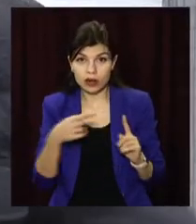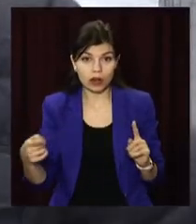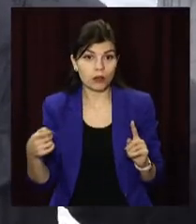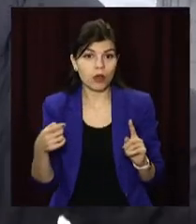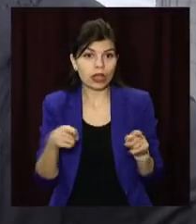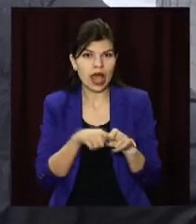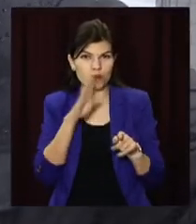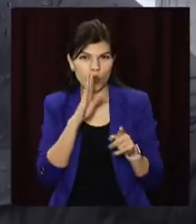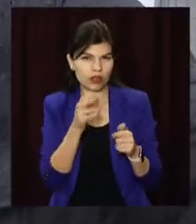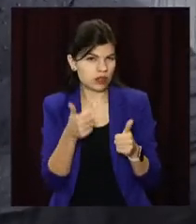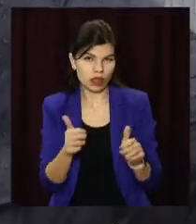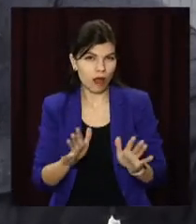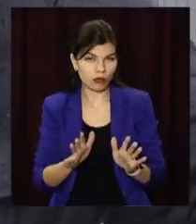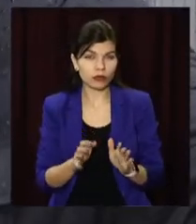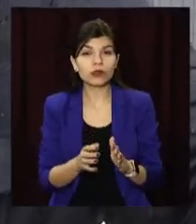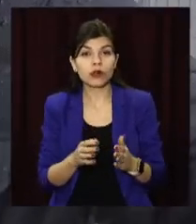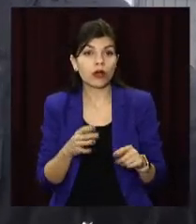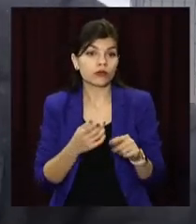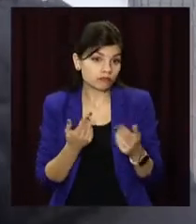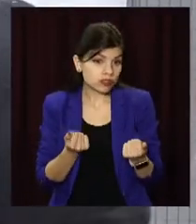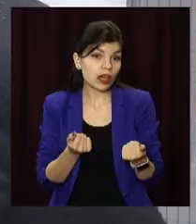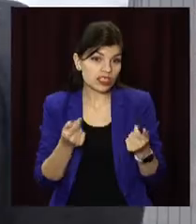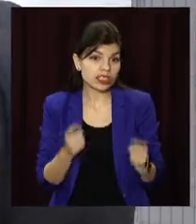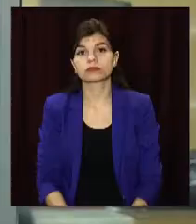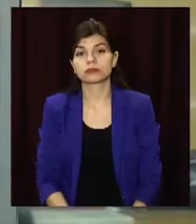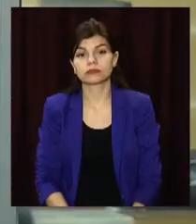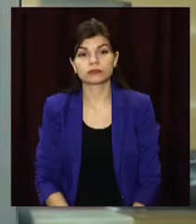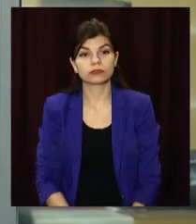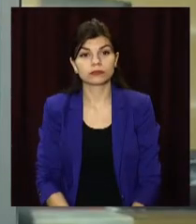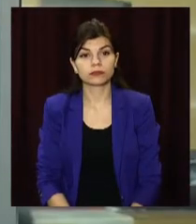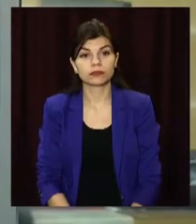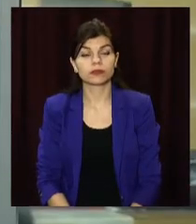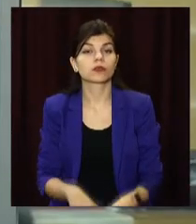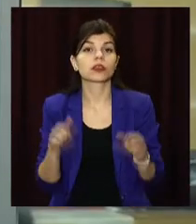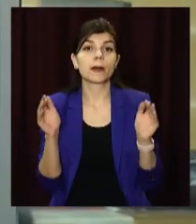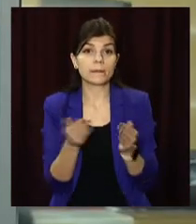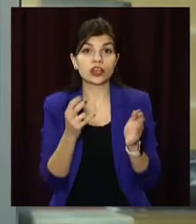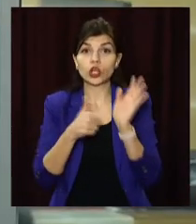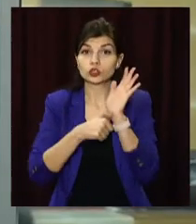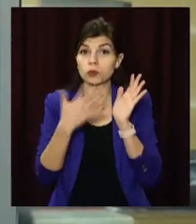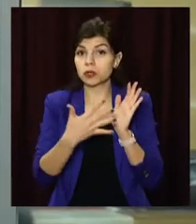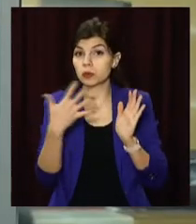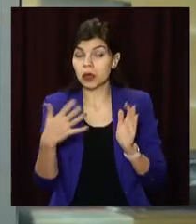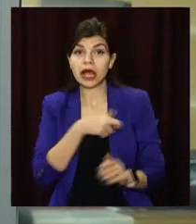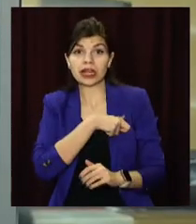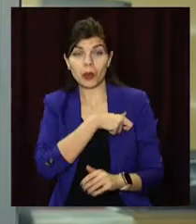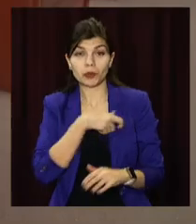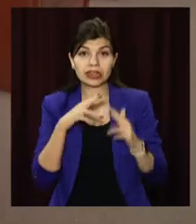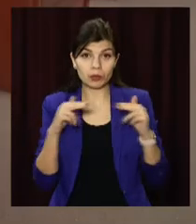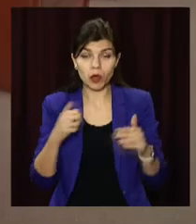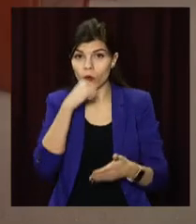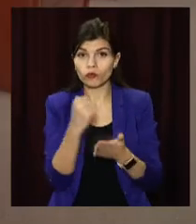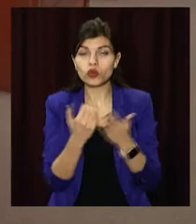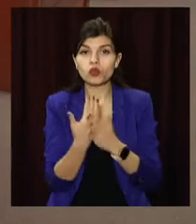что вот уже столько времени идет такая погода, не очень хорошая. Менше на 655. Депутати Дніпра затвердили